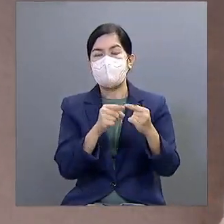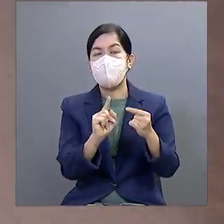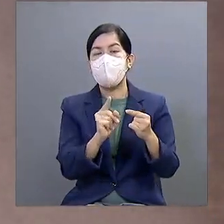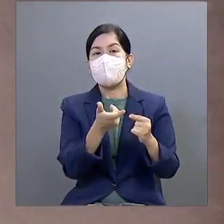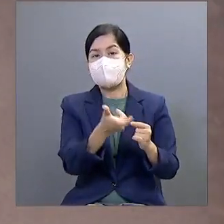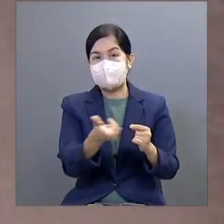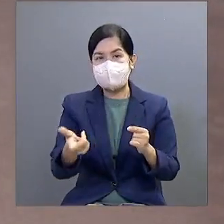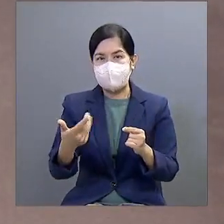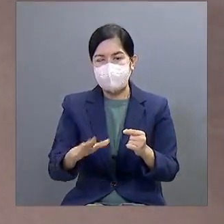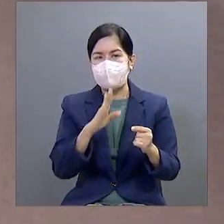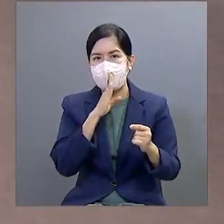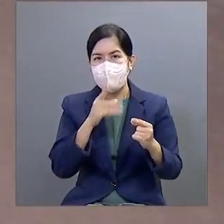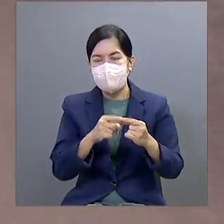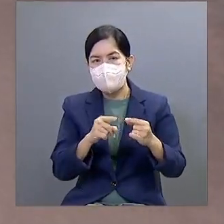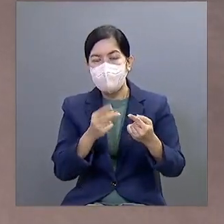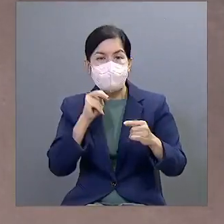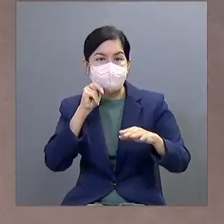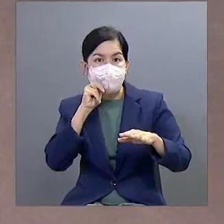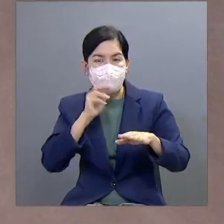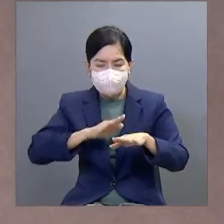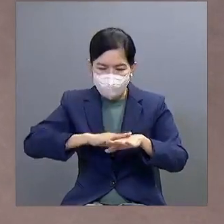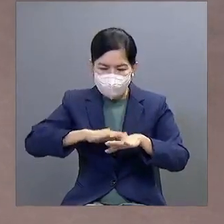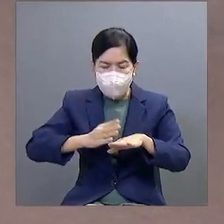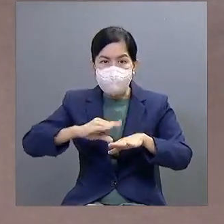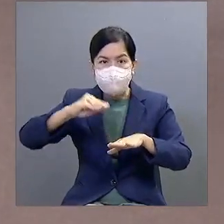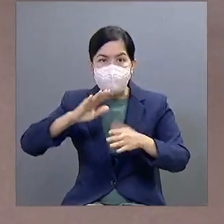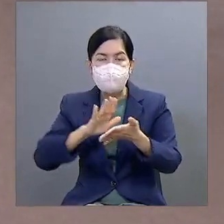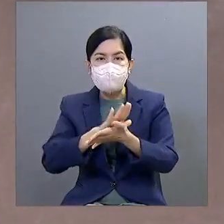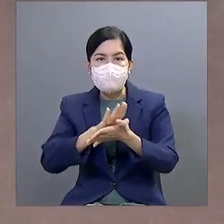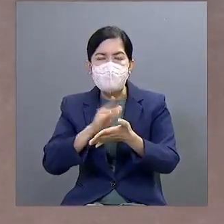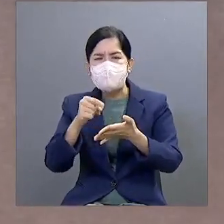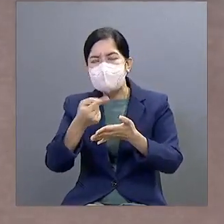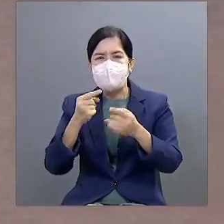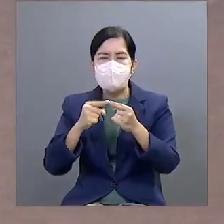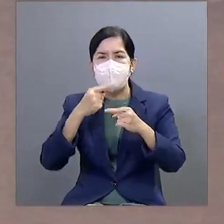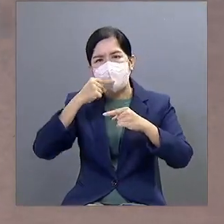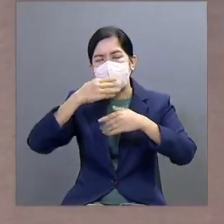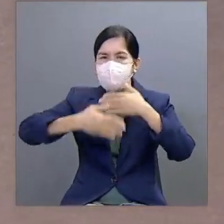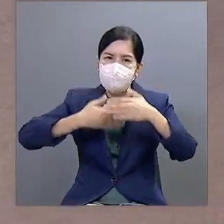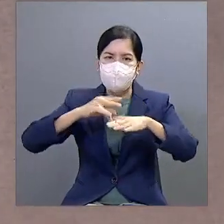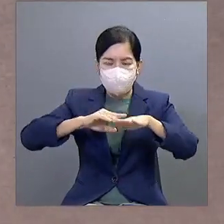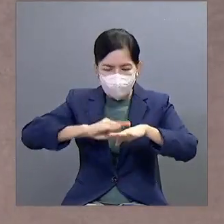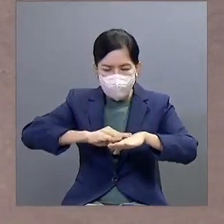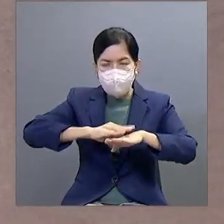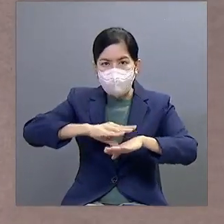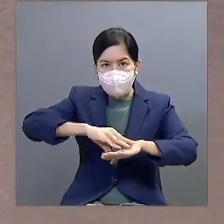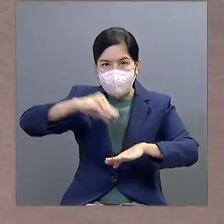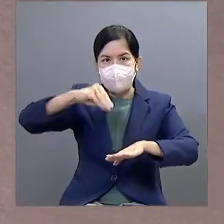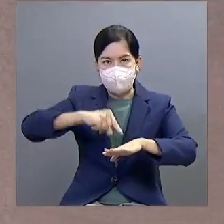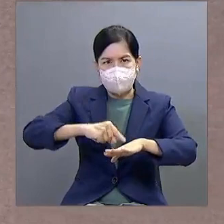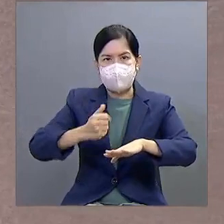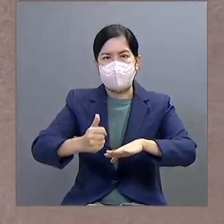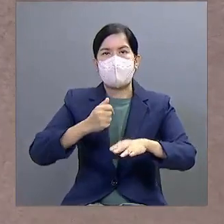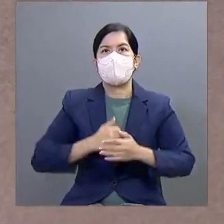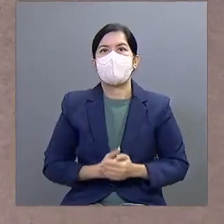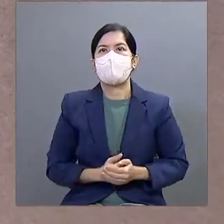ชื้นก็คือให้สับออกนะคะแล้วก็วิธีการก็คือเ